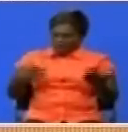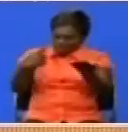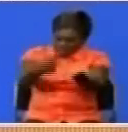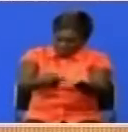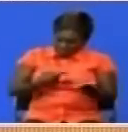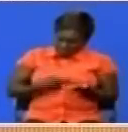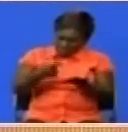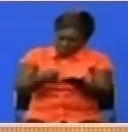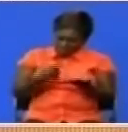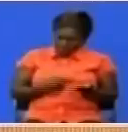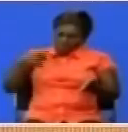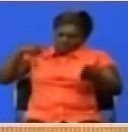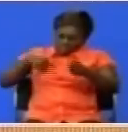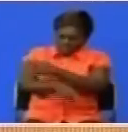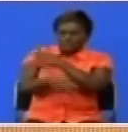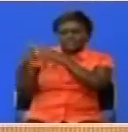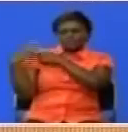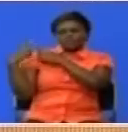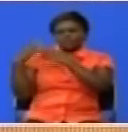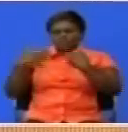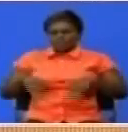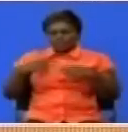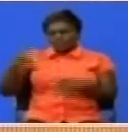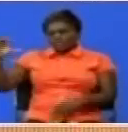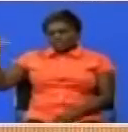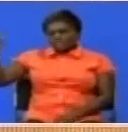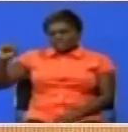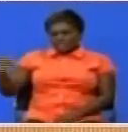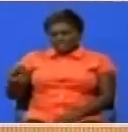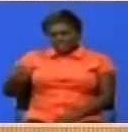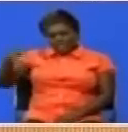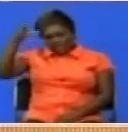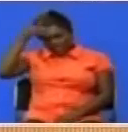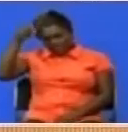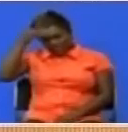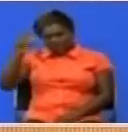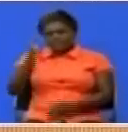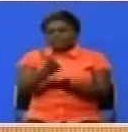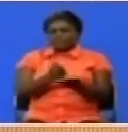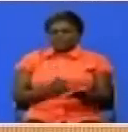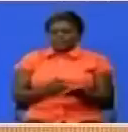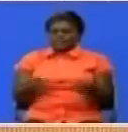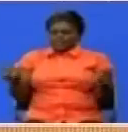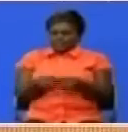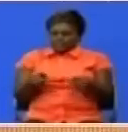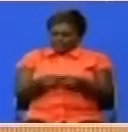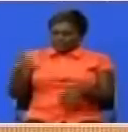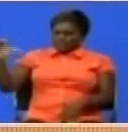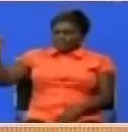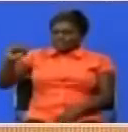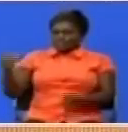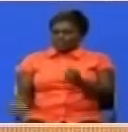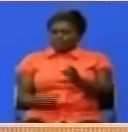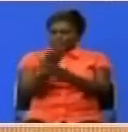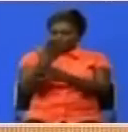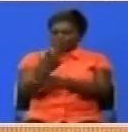ya kina kati ya usimamizi wa chuo hicho, Wizara ya Elimu na Tume ya Usimamizi wa Vyuo Vikuu humu nchini. Aidha, Matiang'i ameteua jopo